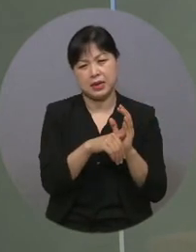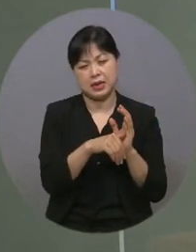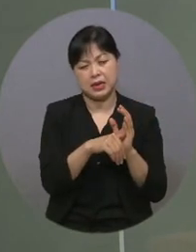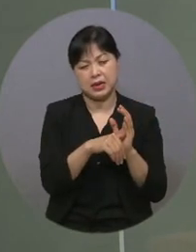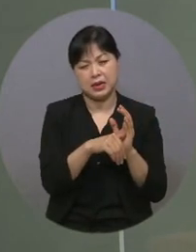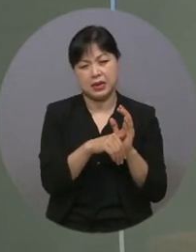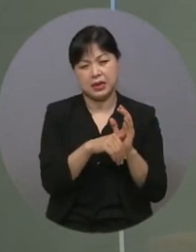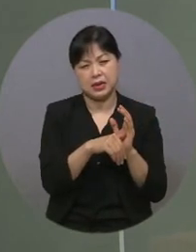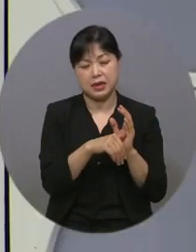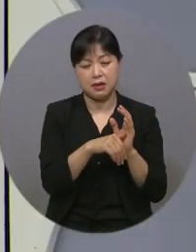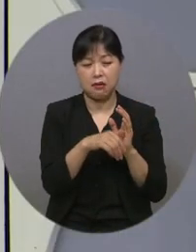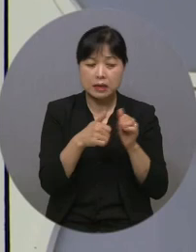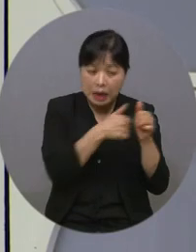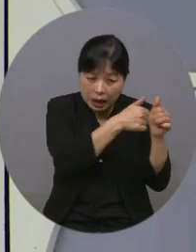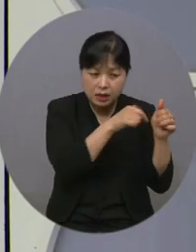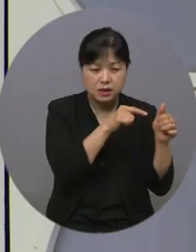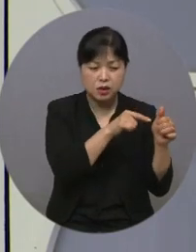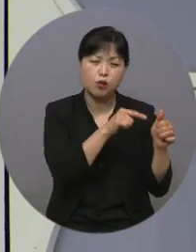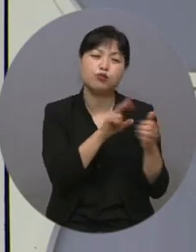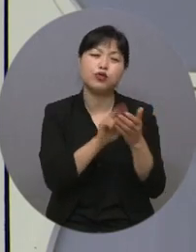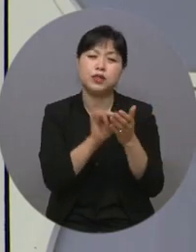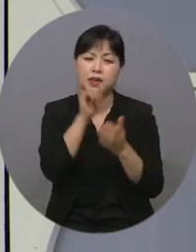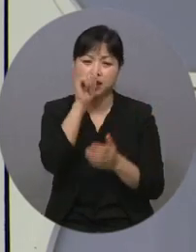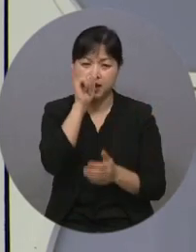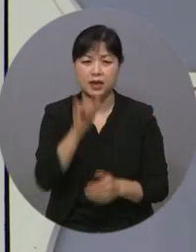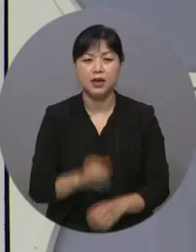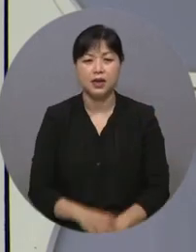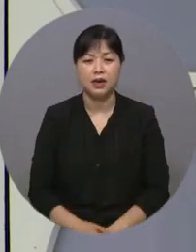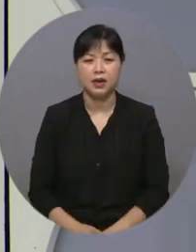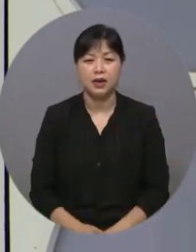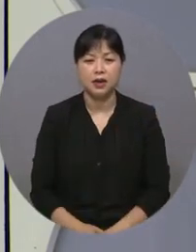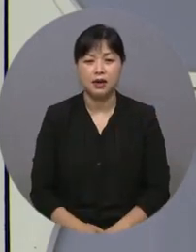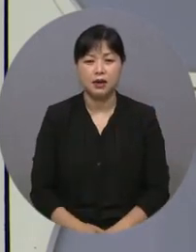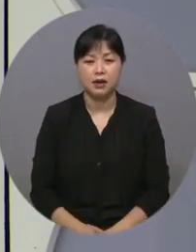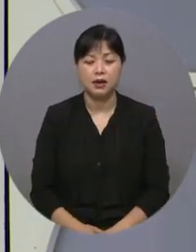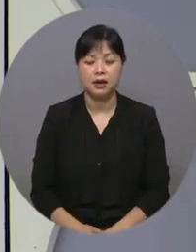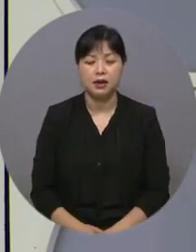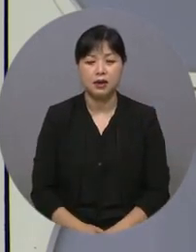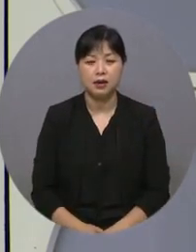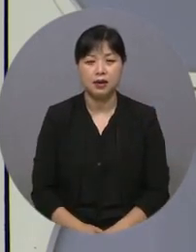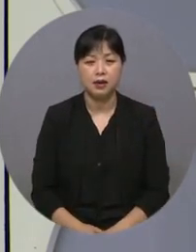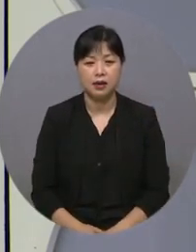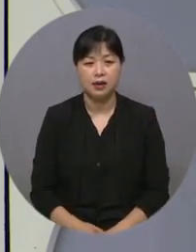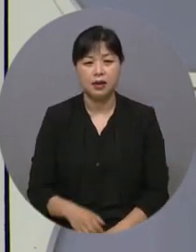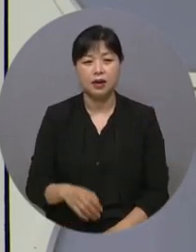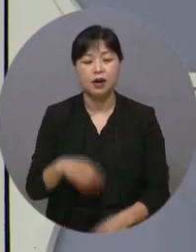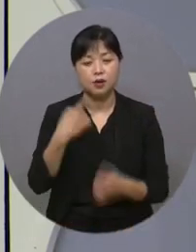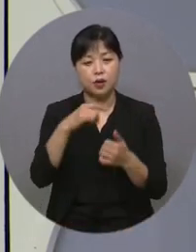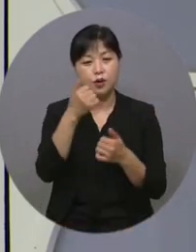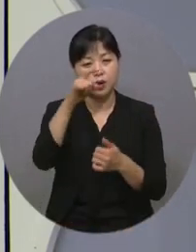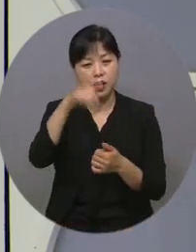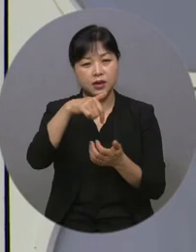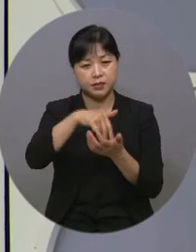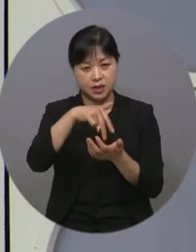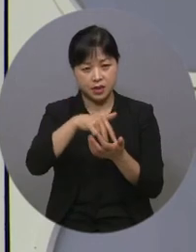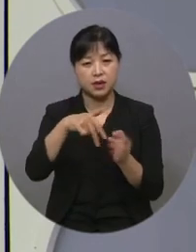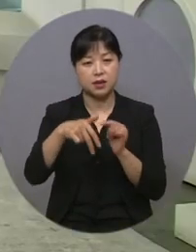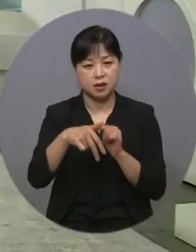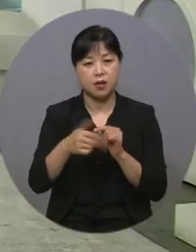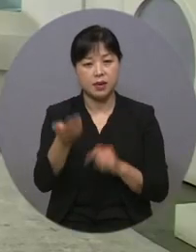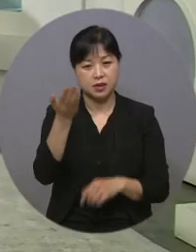뒤떨어짐은 문제가 있다. 네. 막 이런 생각도 해보는데 거기에 대해서 교육학적 측면에서